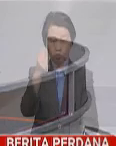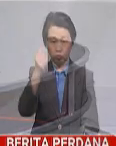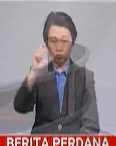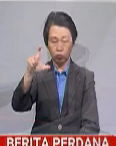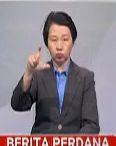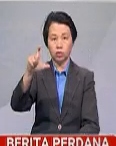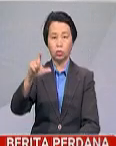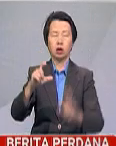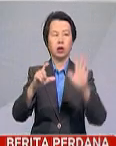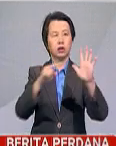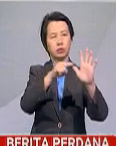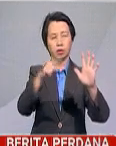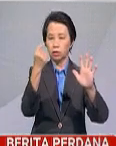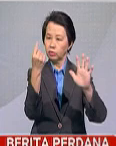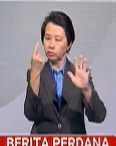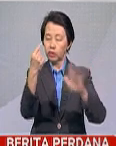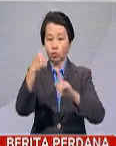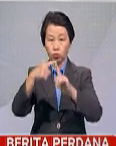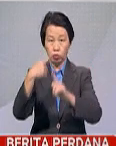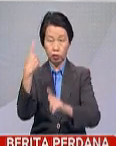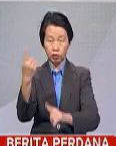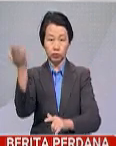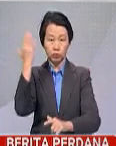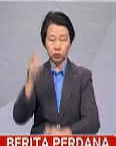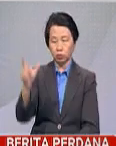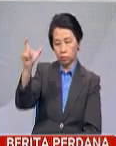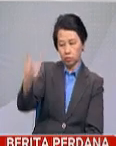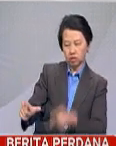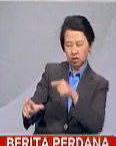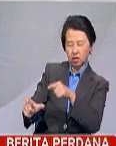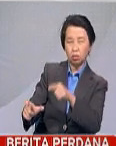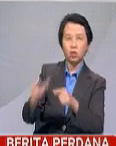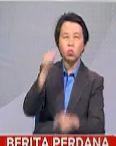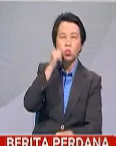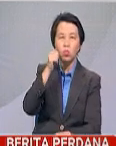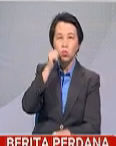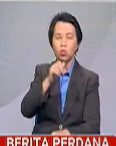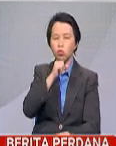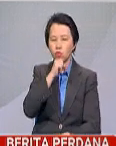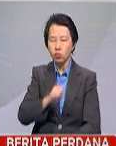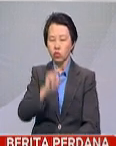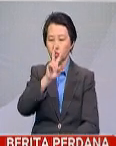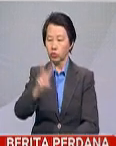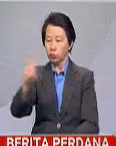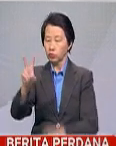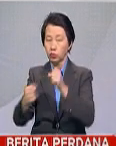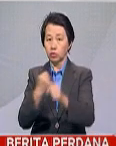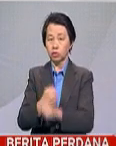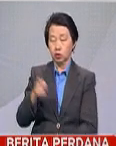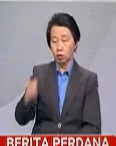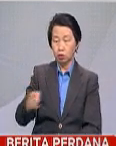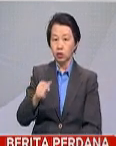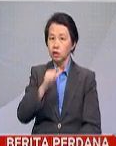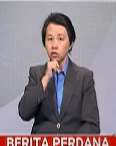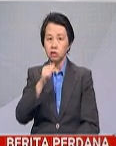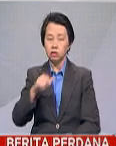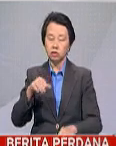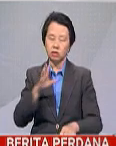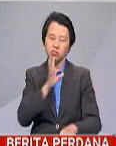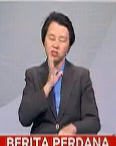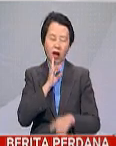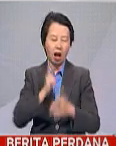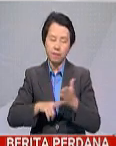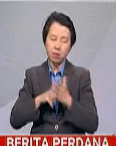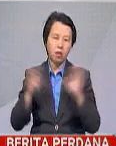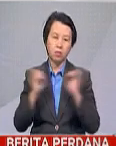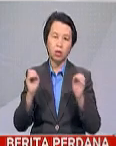antara 5 hingga 11 Januari lalu. Tertuduh Nurul Shamira Mazlan, 22 tahun, bagaimanapun tidak membuat sebarang pengakuan